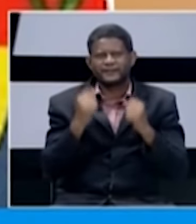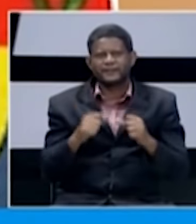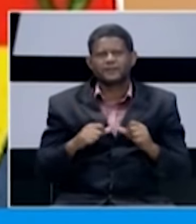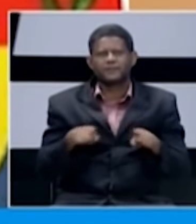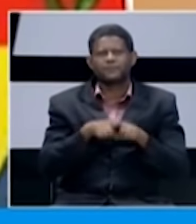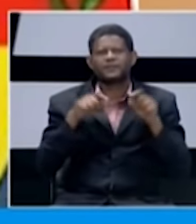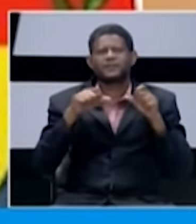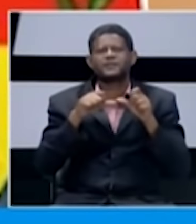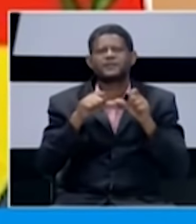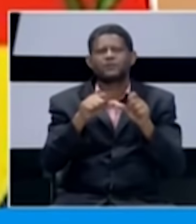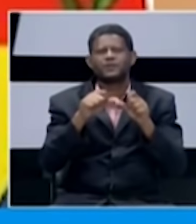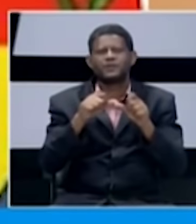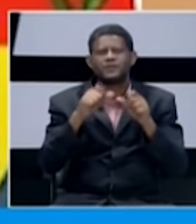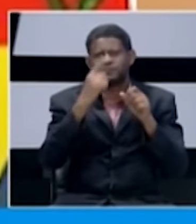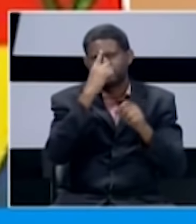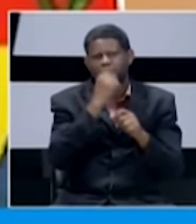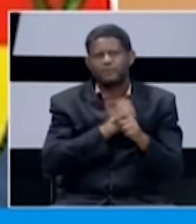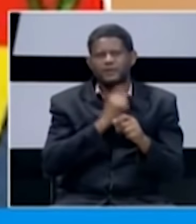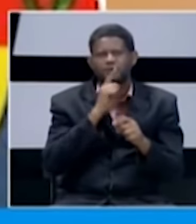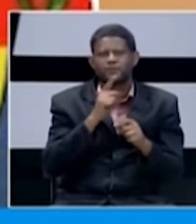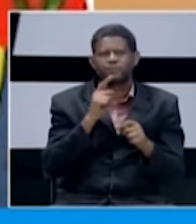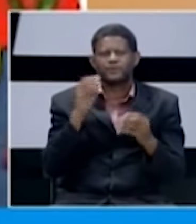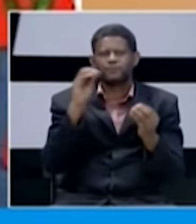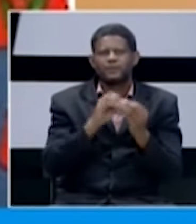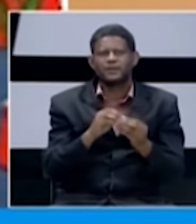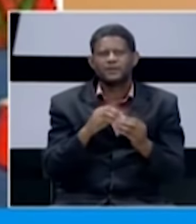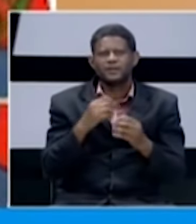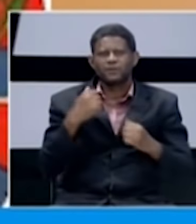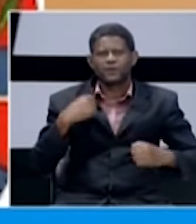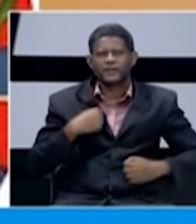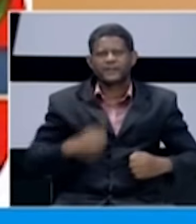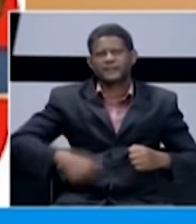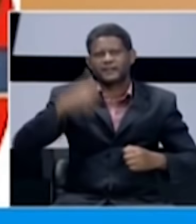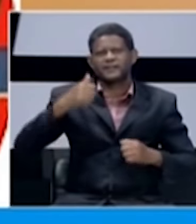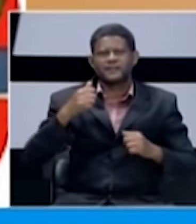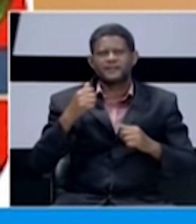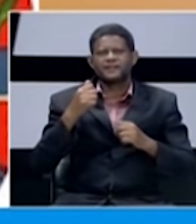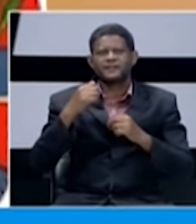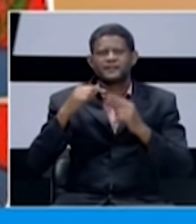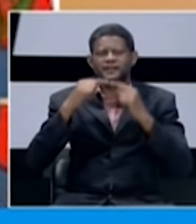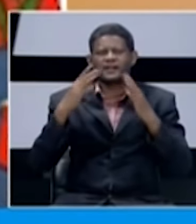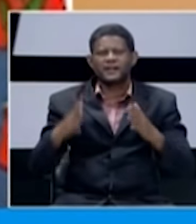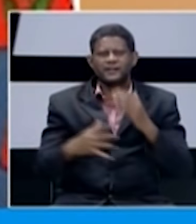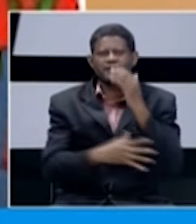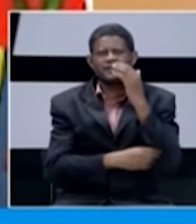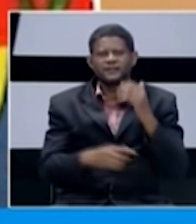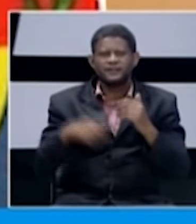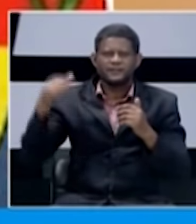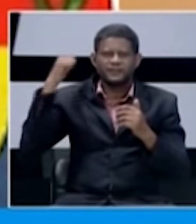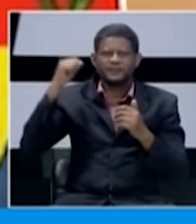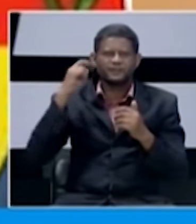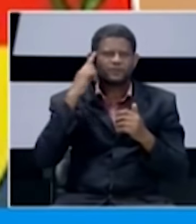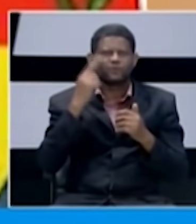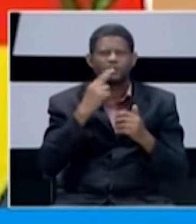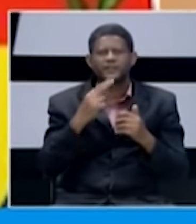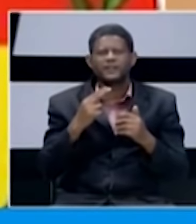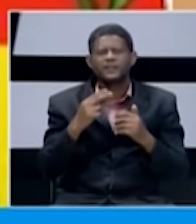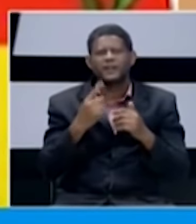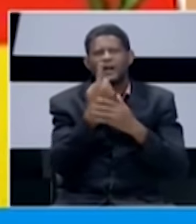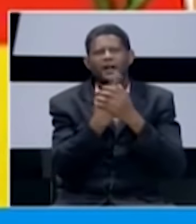التقدسللو بمتأمانيوم بدمار وردياك اندس الاينا دخنت دحرتن دنقرنان زخنا اهداوي ولك املاح